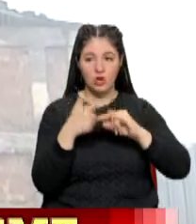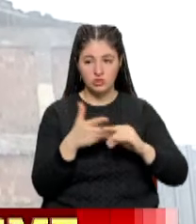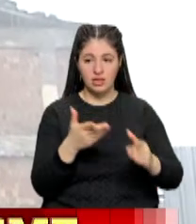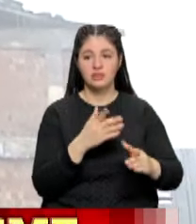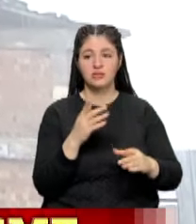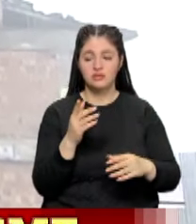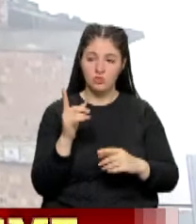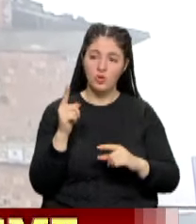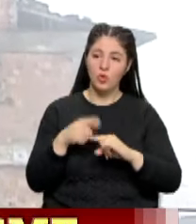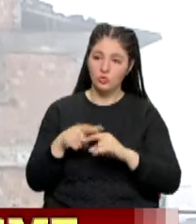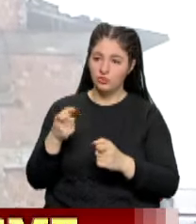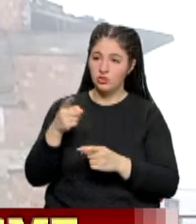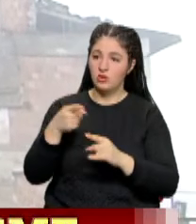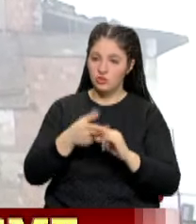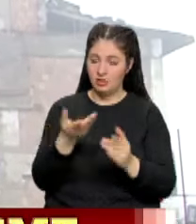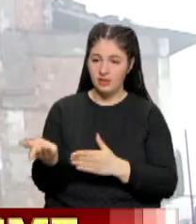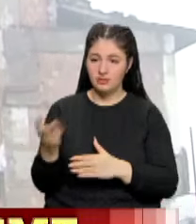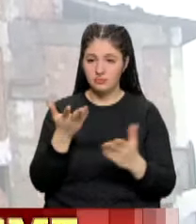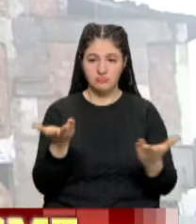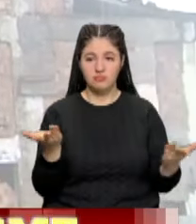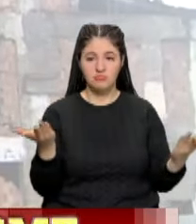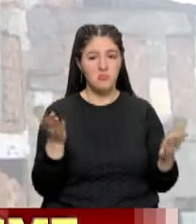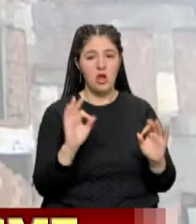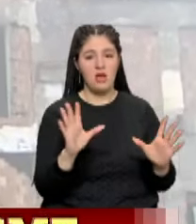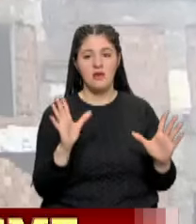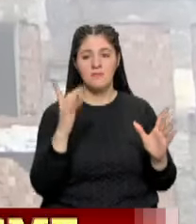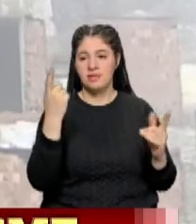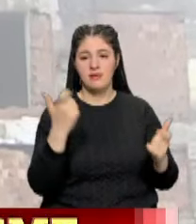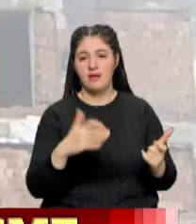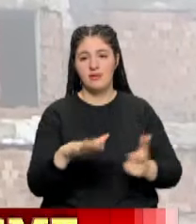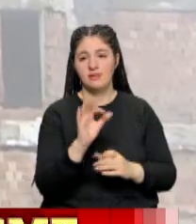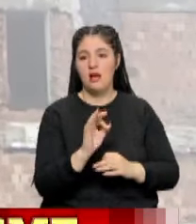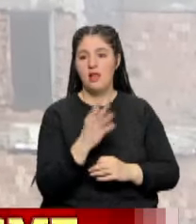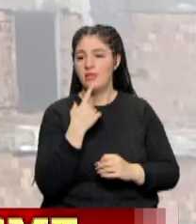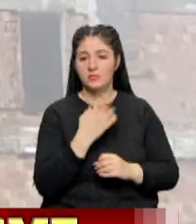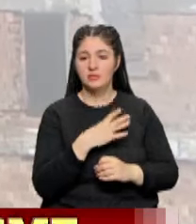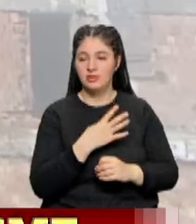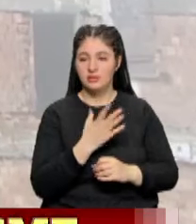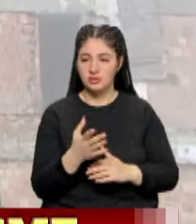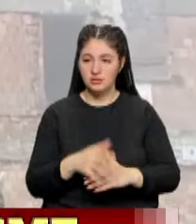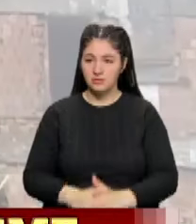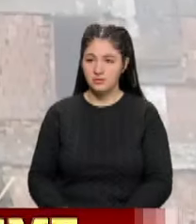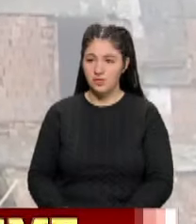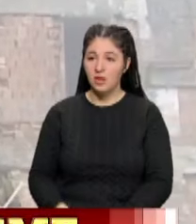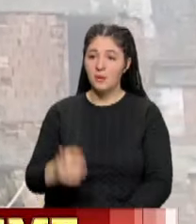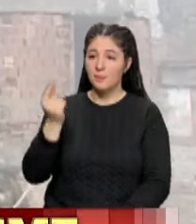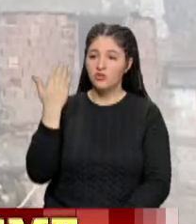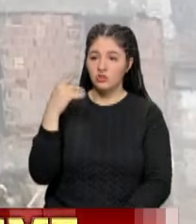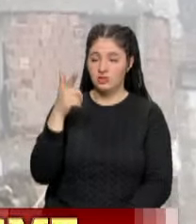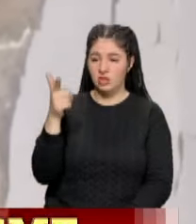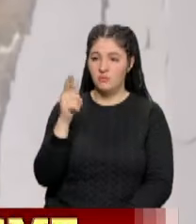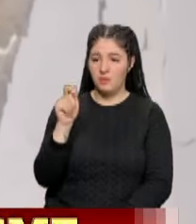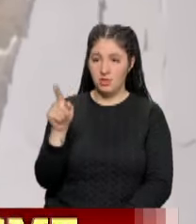Çalar Saat'te. Hoş bulduk, siz de hoş geldiniz. İşte böyle bir yerdeyiz hala. Ne dersiniz? Biraz önce siz